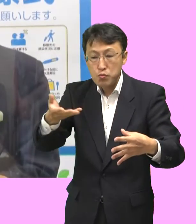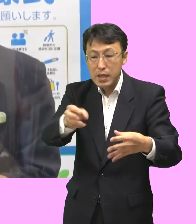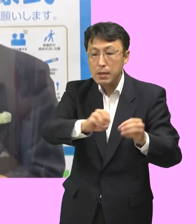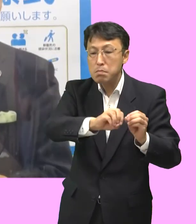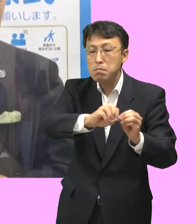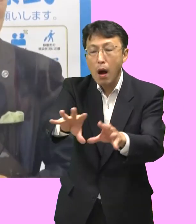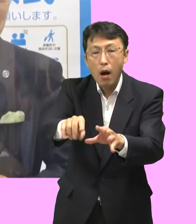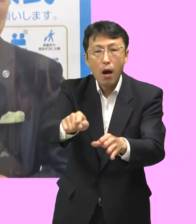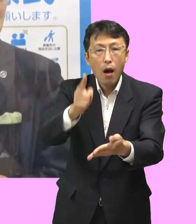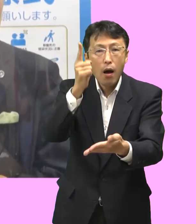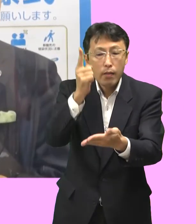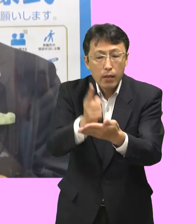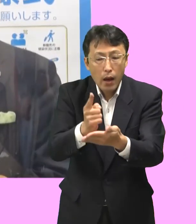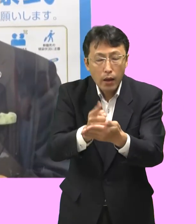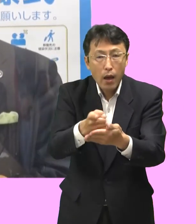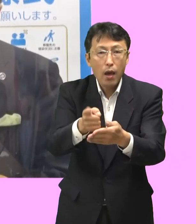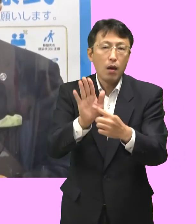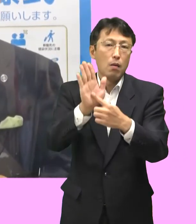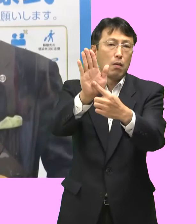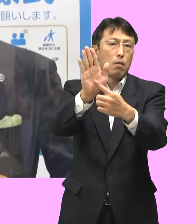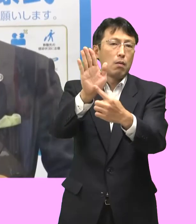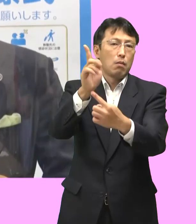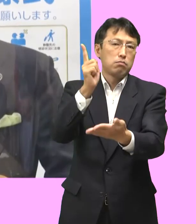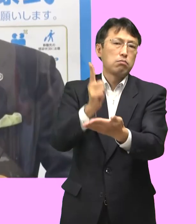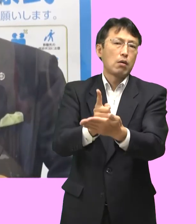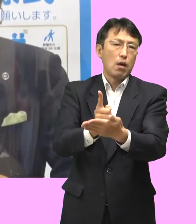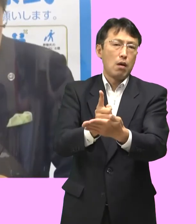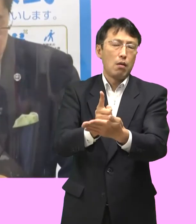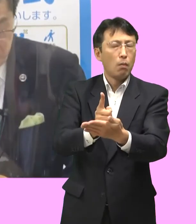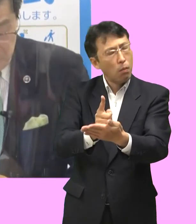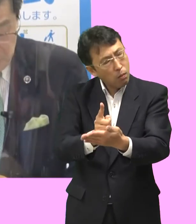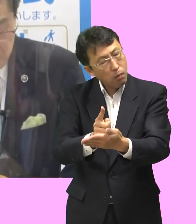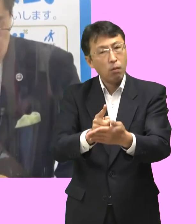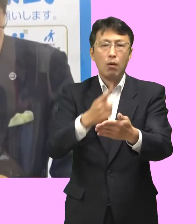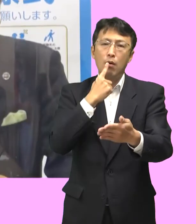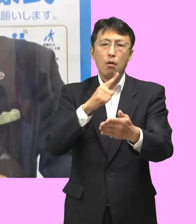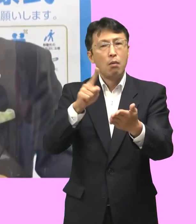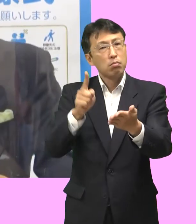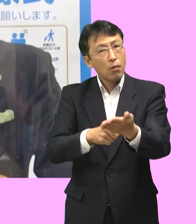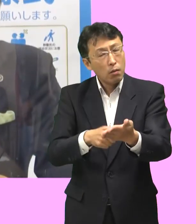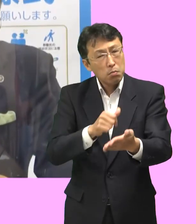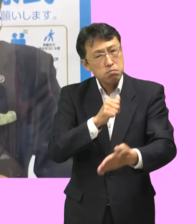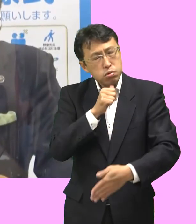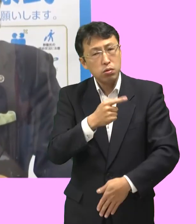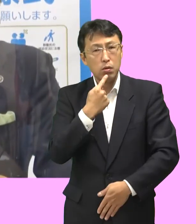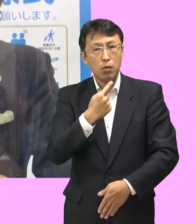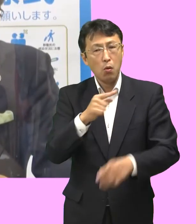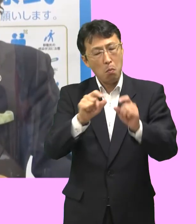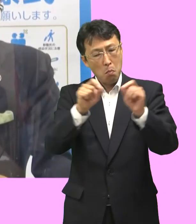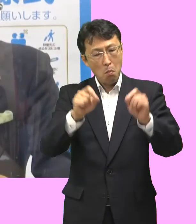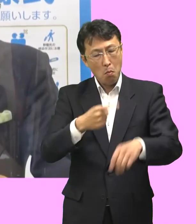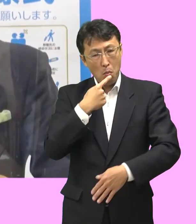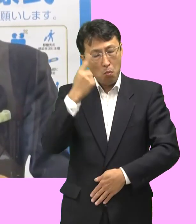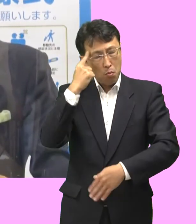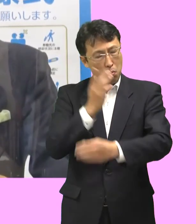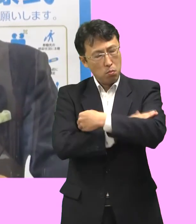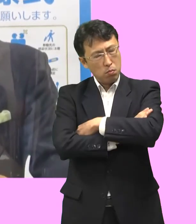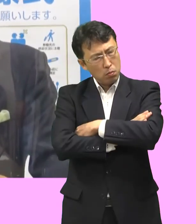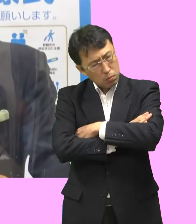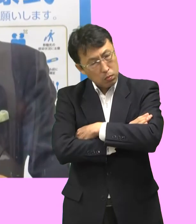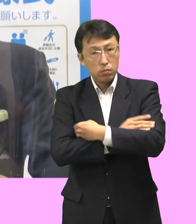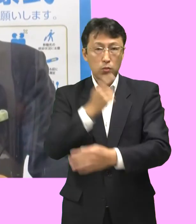なのかなとちょっと非常に首をかしげるんですけれども、まあやっぱりその辺にちょ